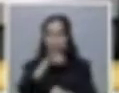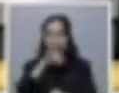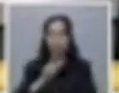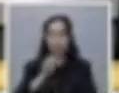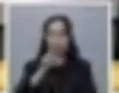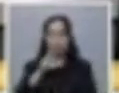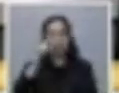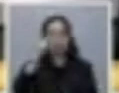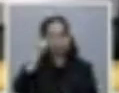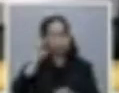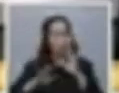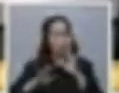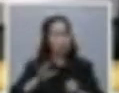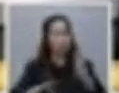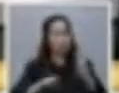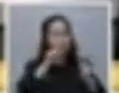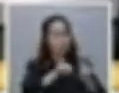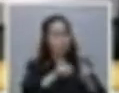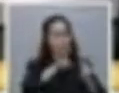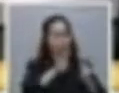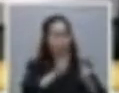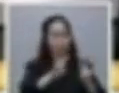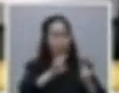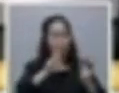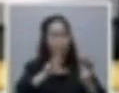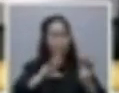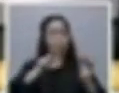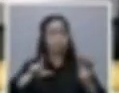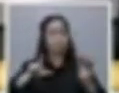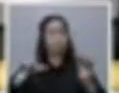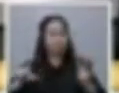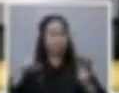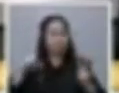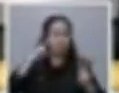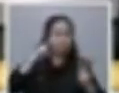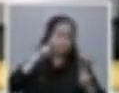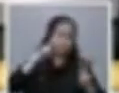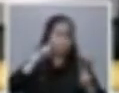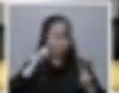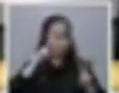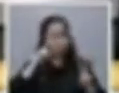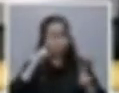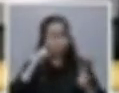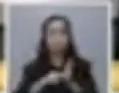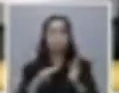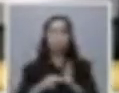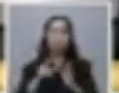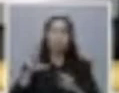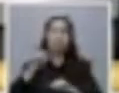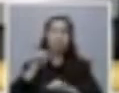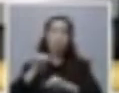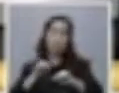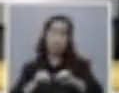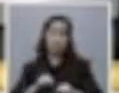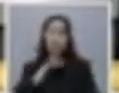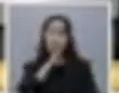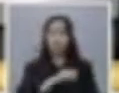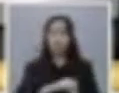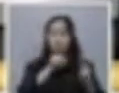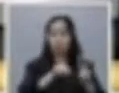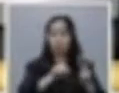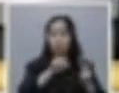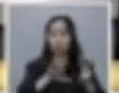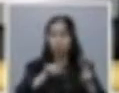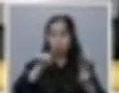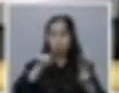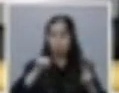เนี่ย 2.731 ล้านล้านเนี่ยท่านประธานครับนี่คือร้อยละ3แต่ถ้า 2.5 เนี่ยท่านจัดเก็บ